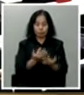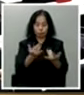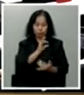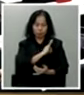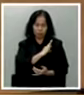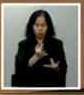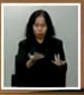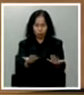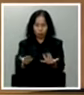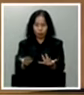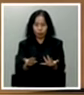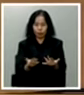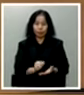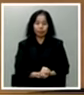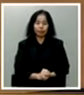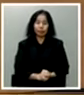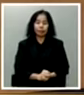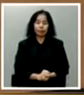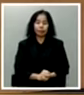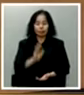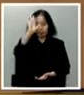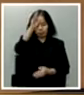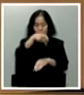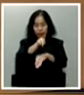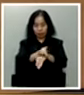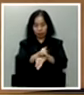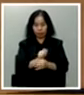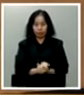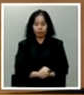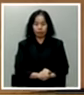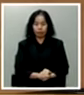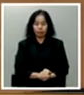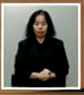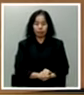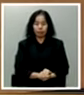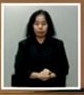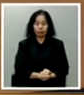ดนะครับรอสักนิดครับ ท่านประธานครับ